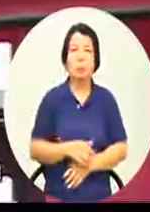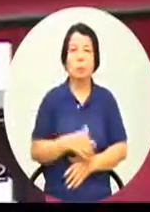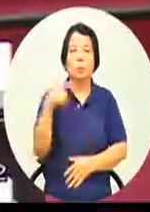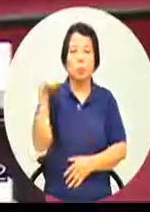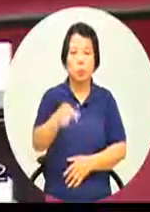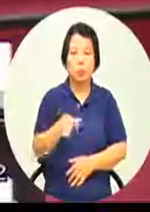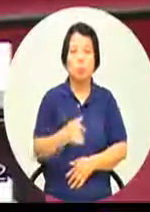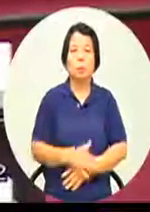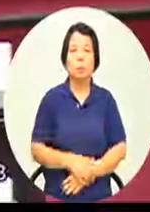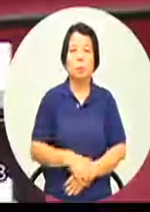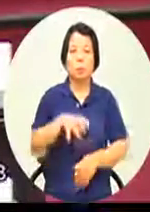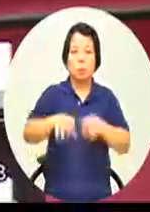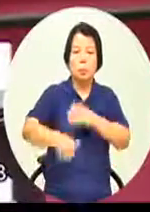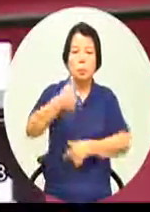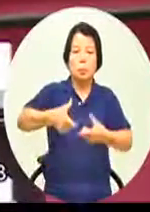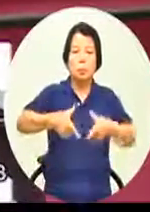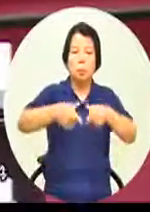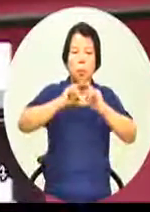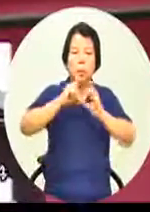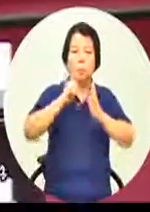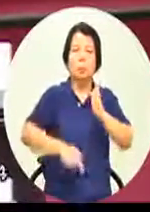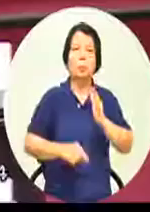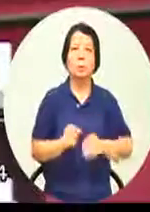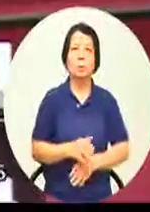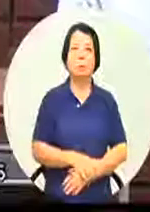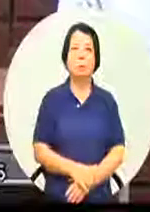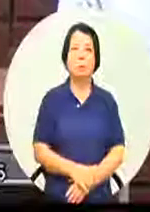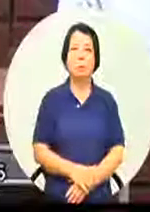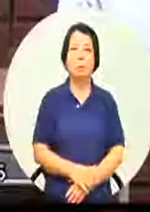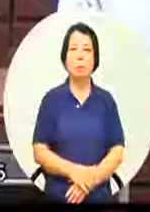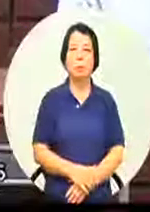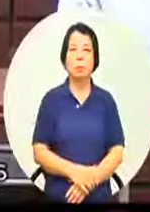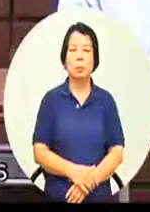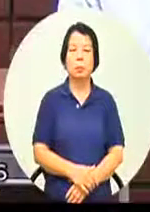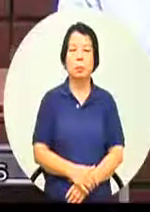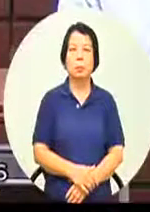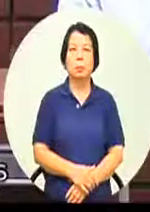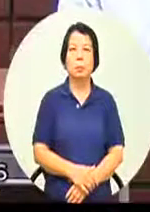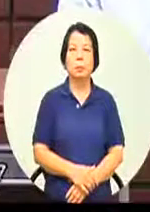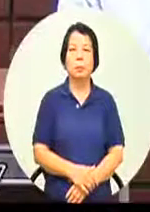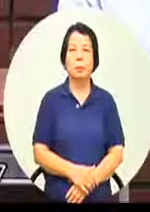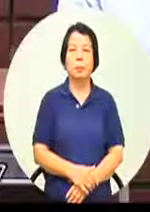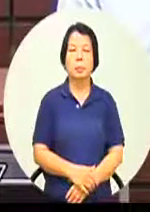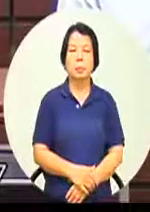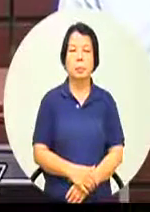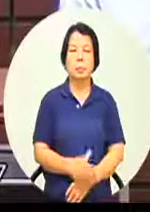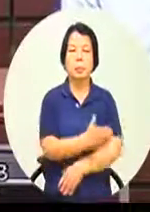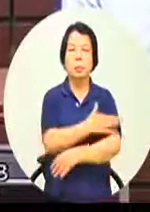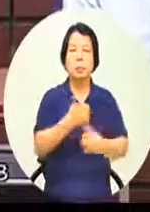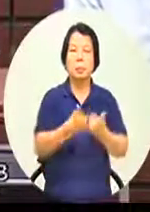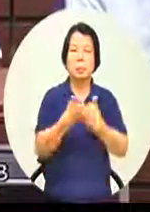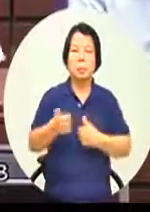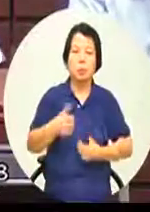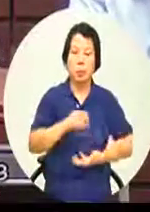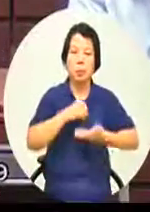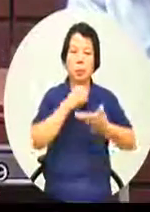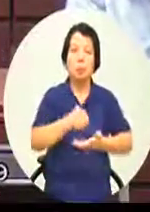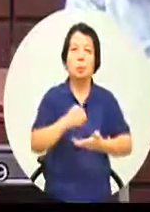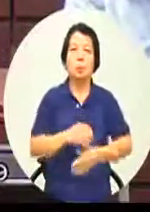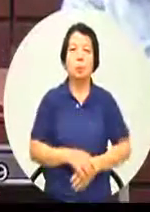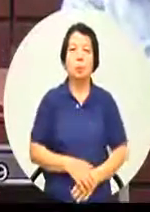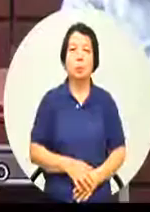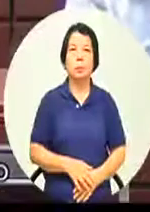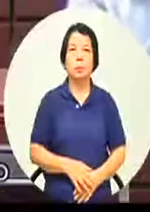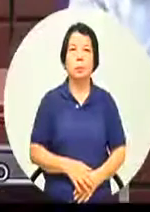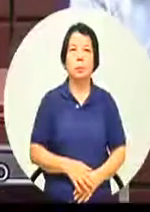好，请局长简单答复。 谢谢，谢谢主席，谢谢陈议员。当有人说提出来这个问题，其